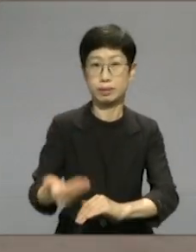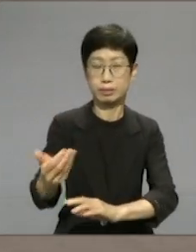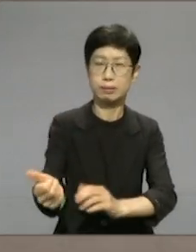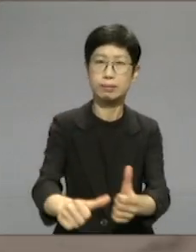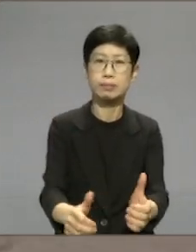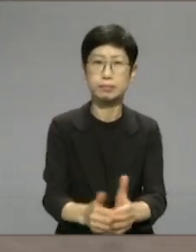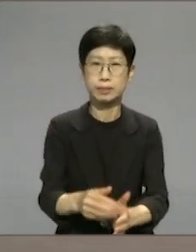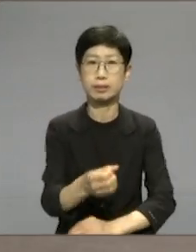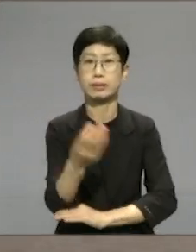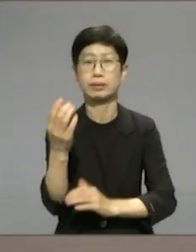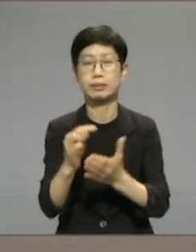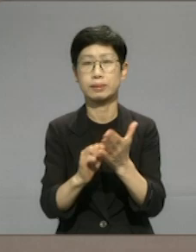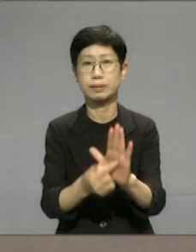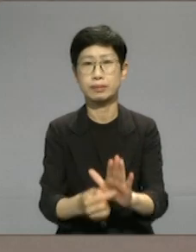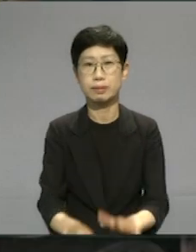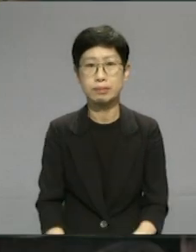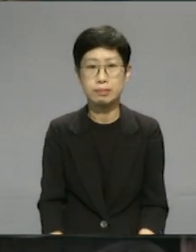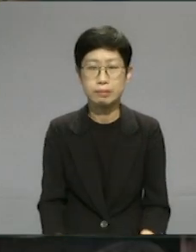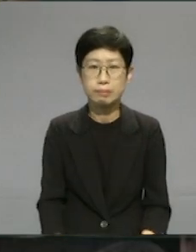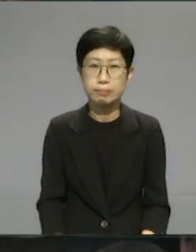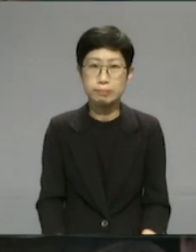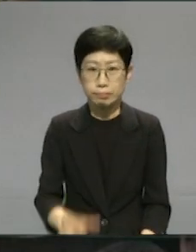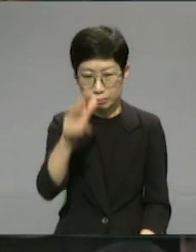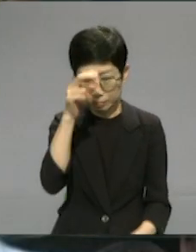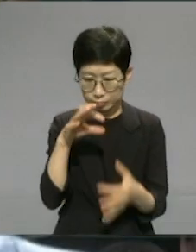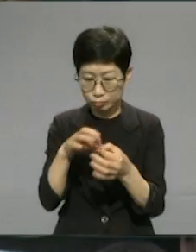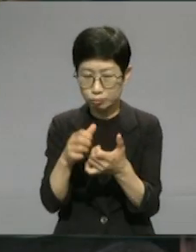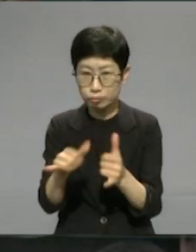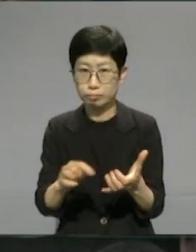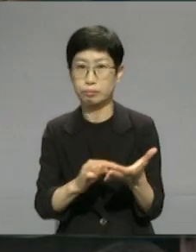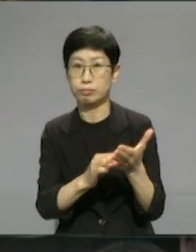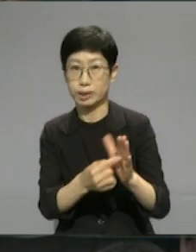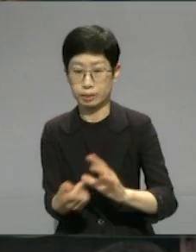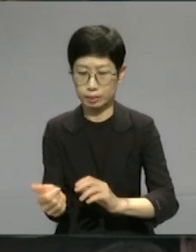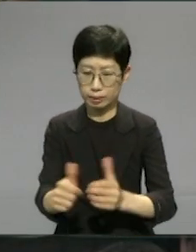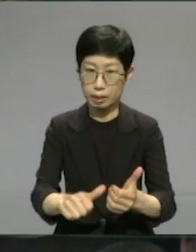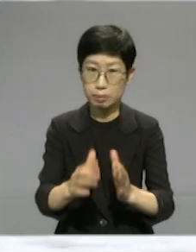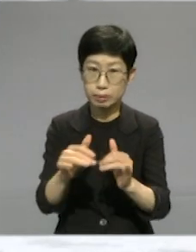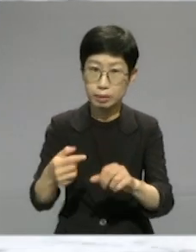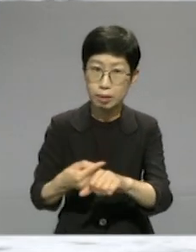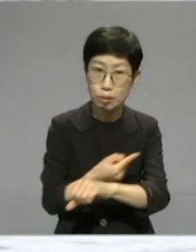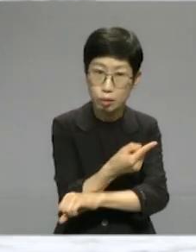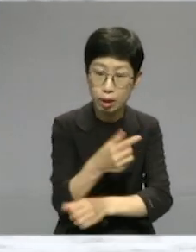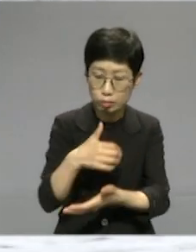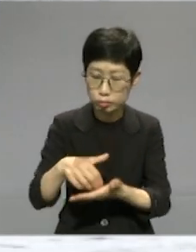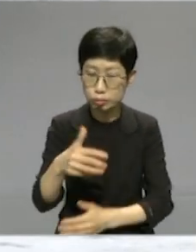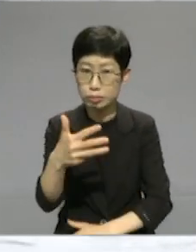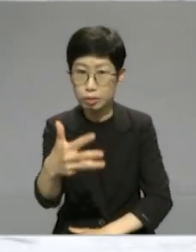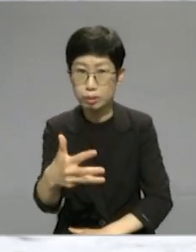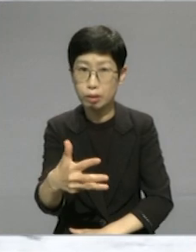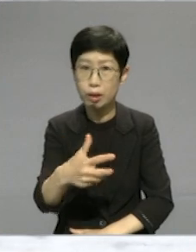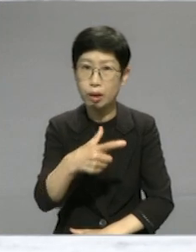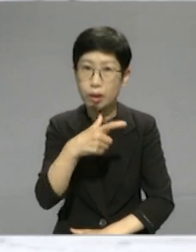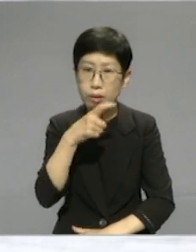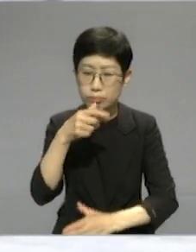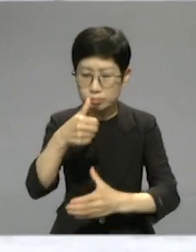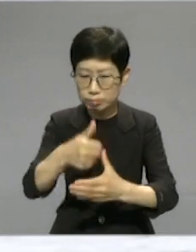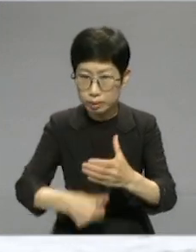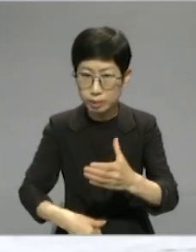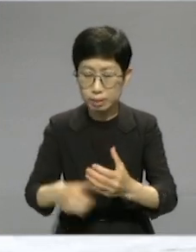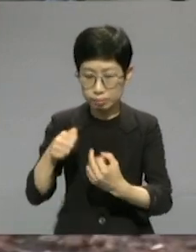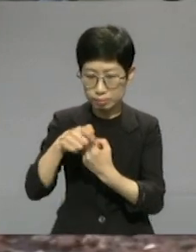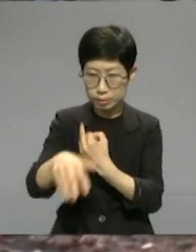등이 보도했습니다. 네팔 경찰 관계자는 사망자 외 8명이 홍수에 휩쓸려 떠내려갔거나 산사태에